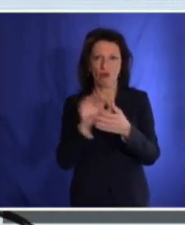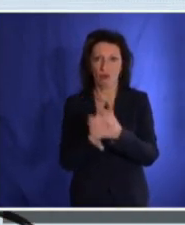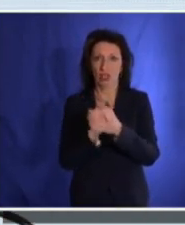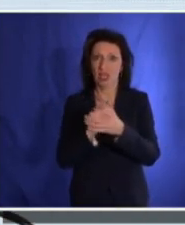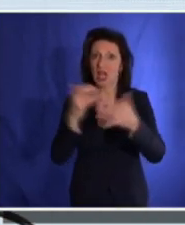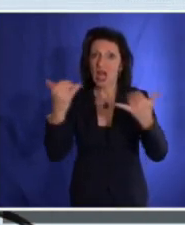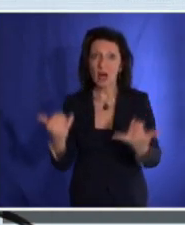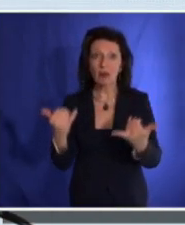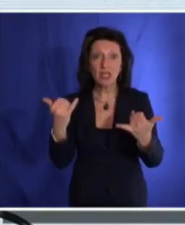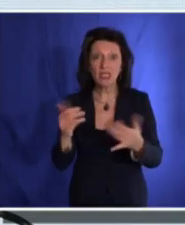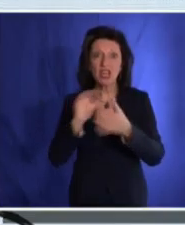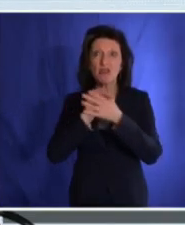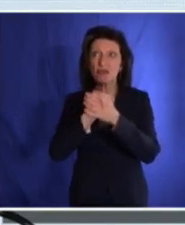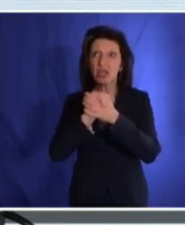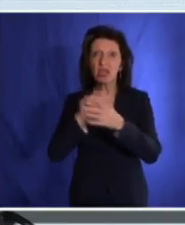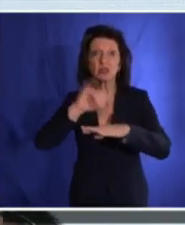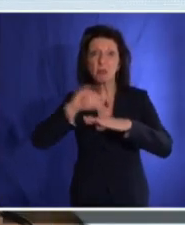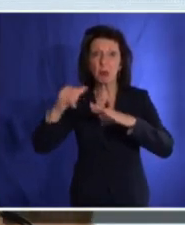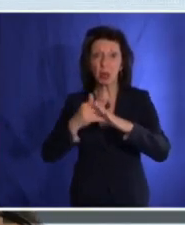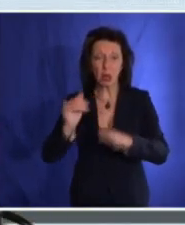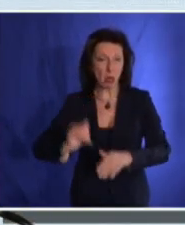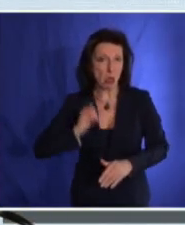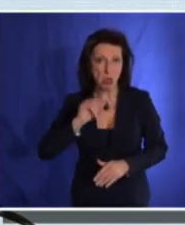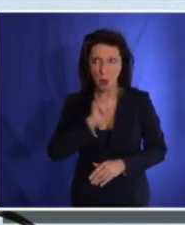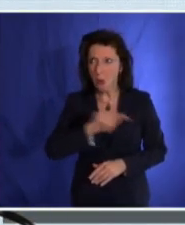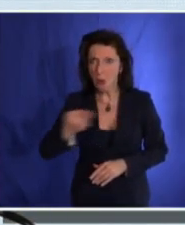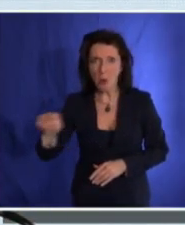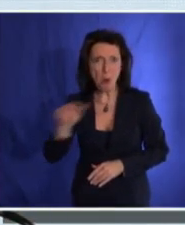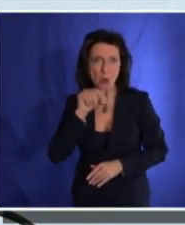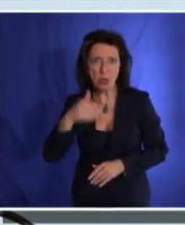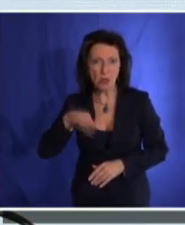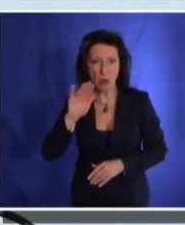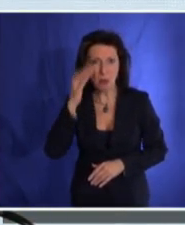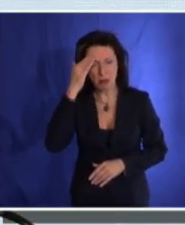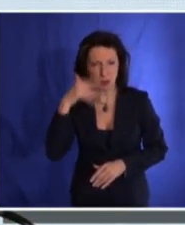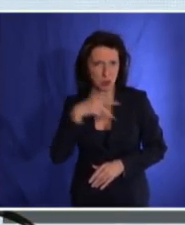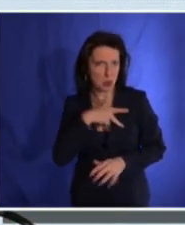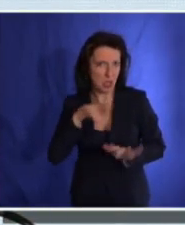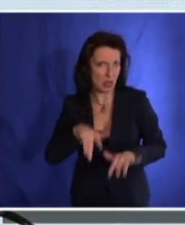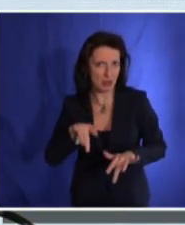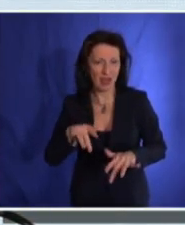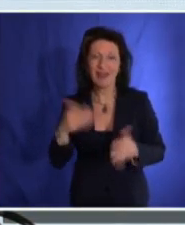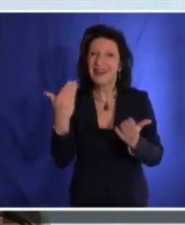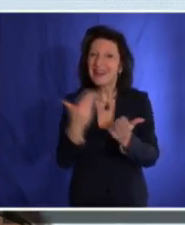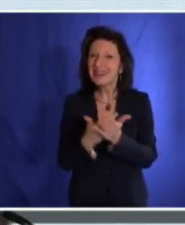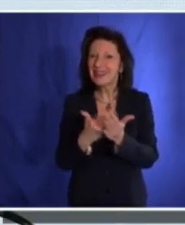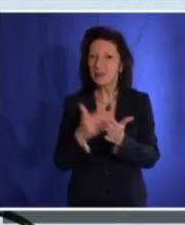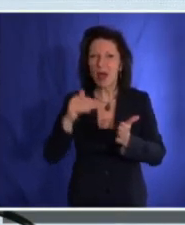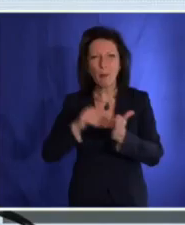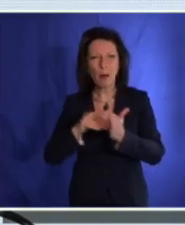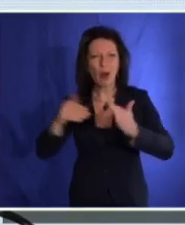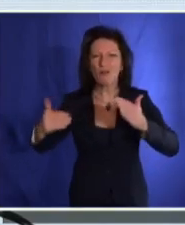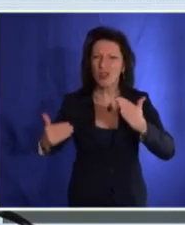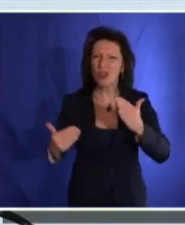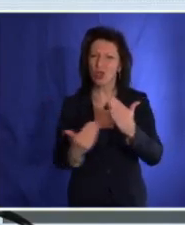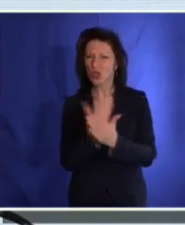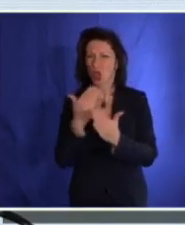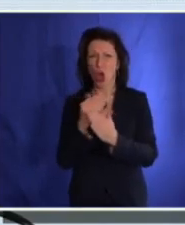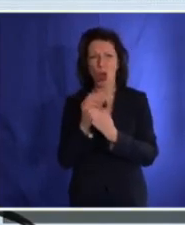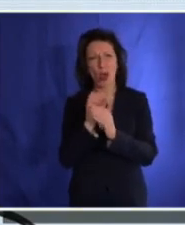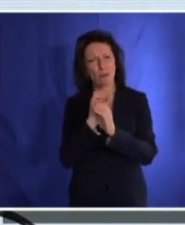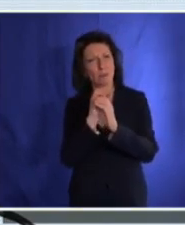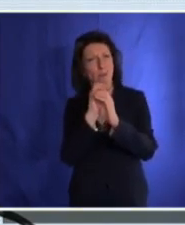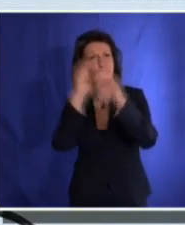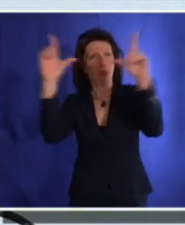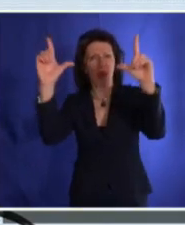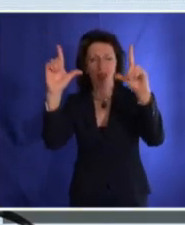dieses Friedensprojekt nichts mehr. Das Soziale haben wir. Also brauchen wir ein Mission Statement, eine Neuausrichtung. Und auch dort